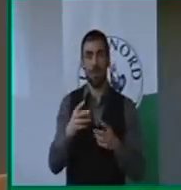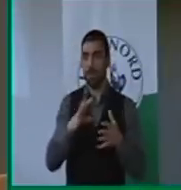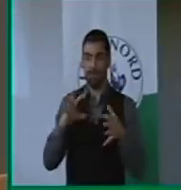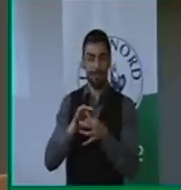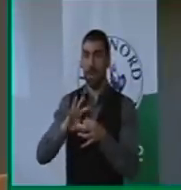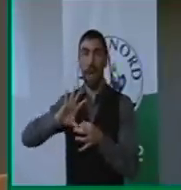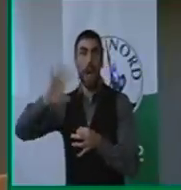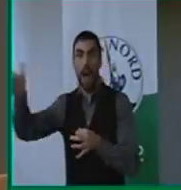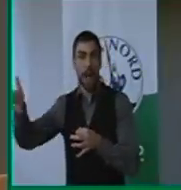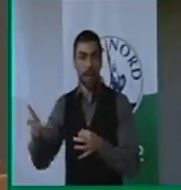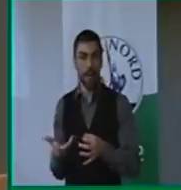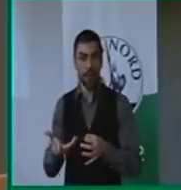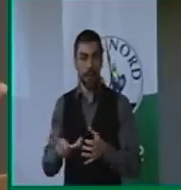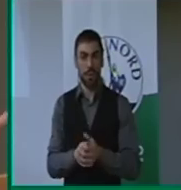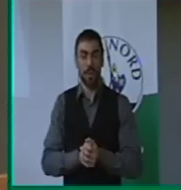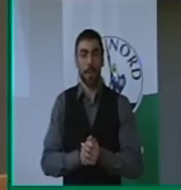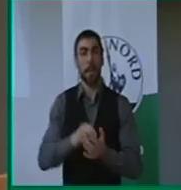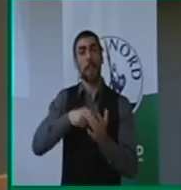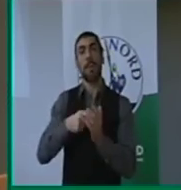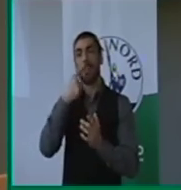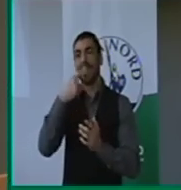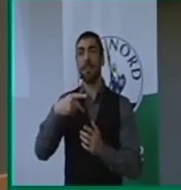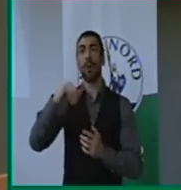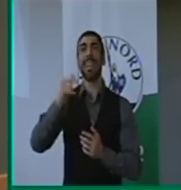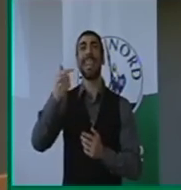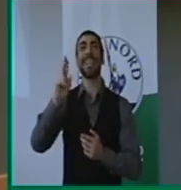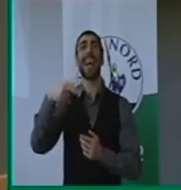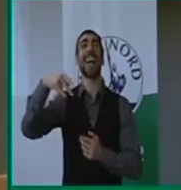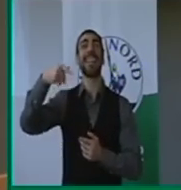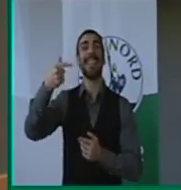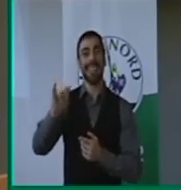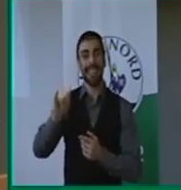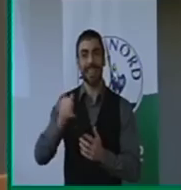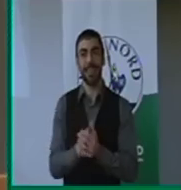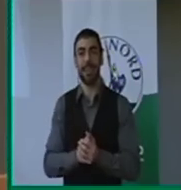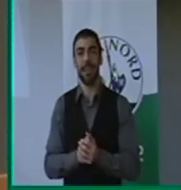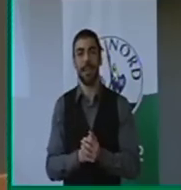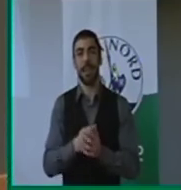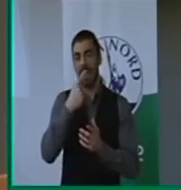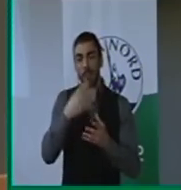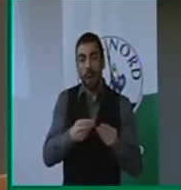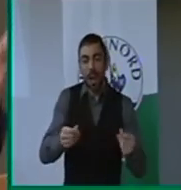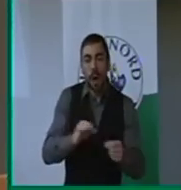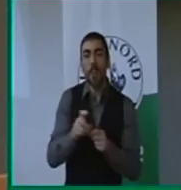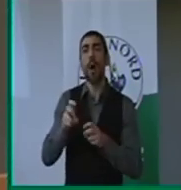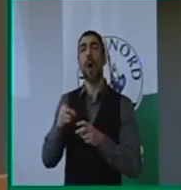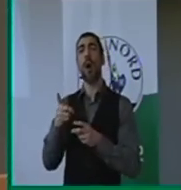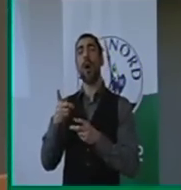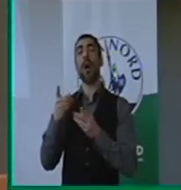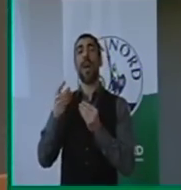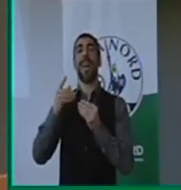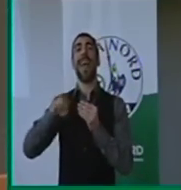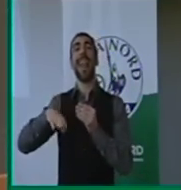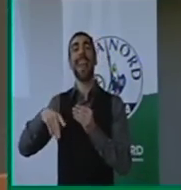esempio i il problema dei nitrati che equivale praticamente ai liquami o ai letami ecco giusto per chi non